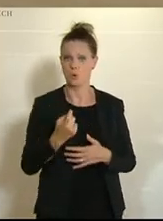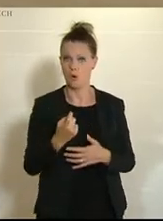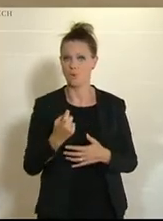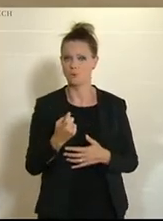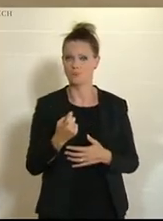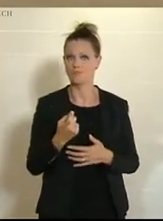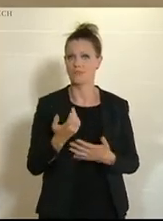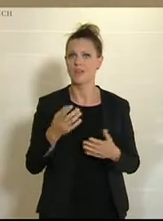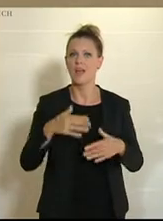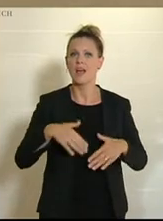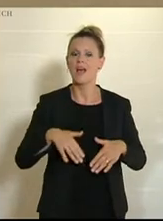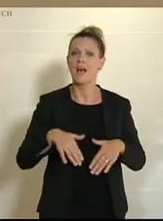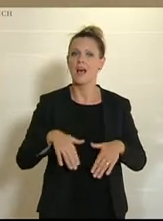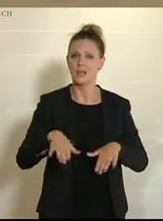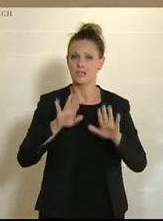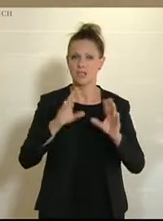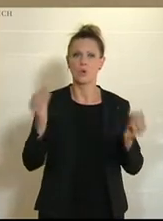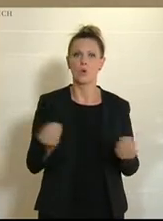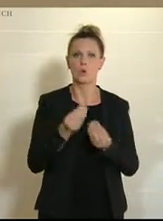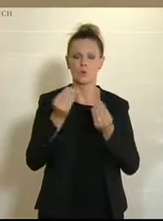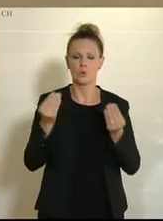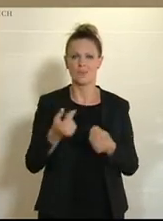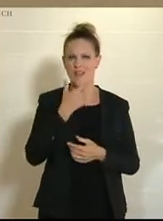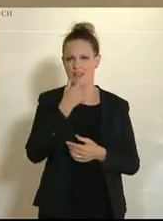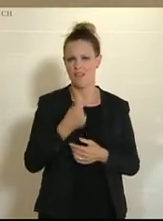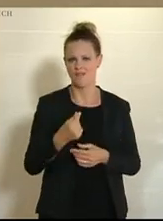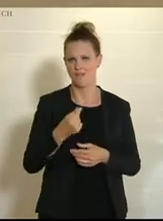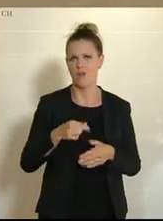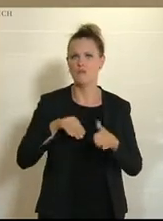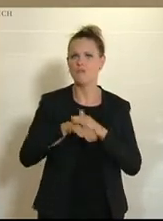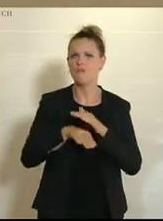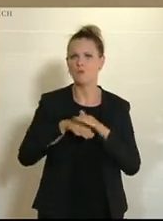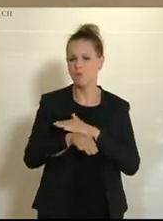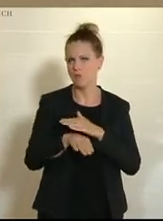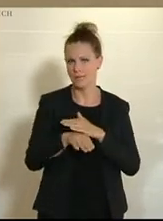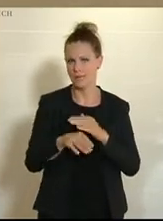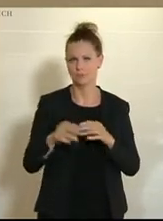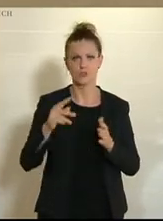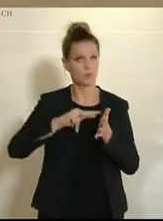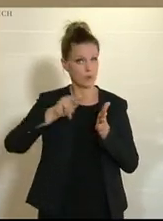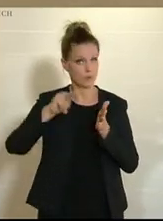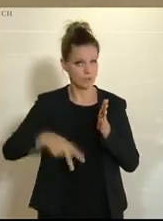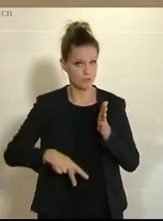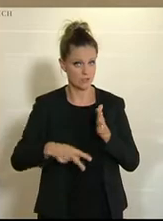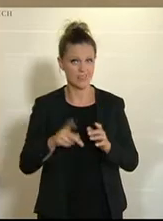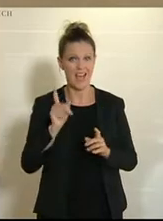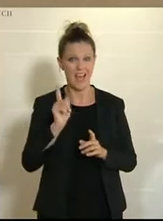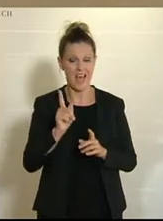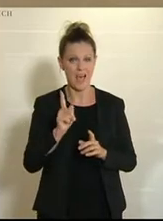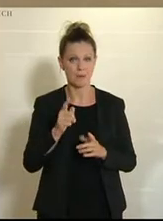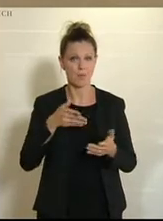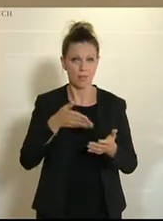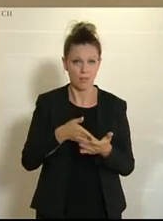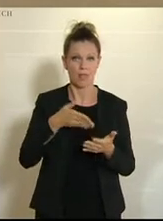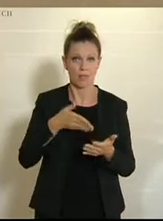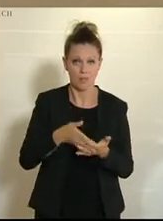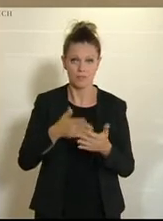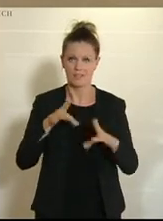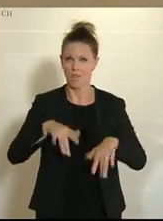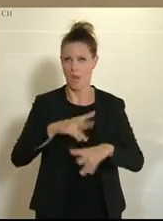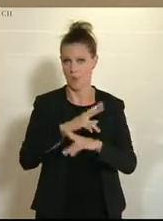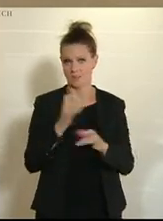einen Asylgrund nach der Genfer Flüchtlingskonvention, trifft aber dann trotzdem in Österreich auf Schwierigkeiten. Und ich möchte Ihnen jetzt